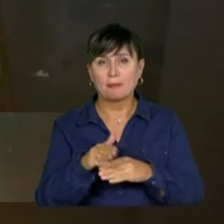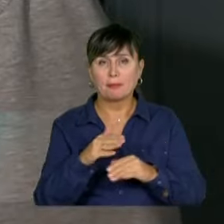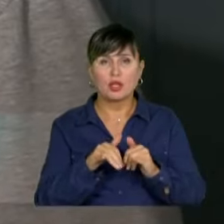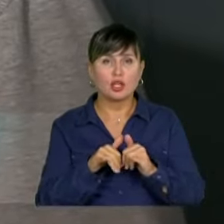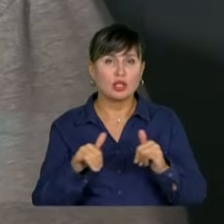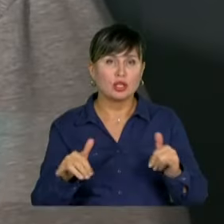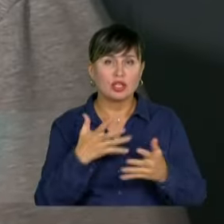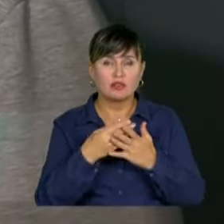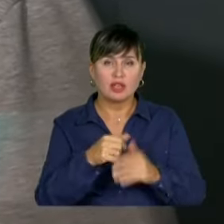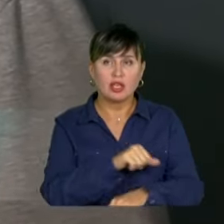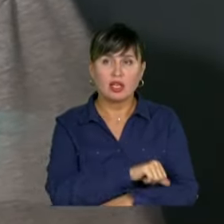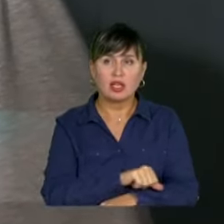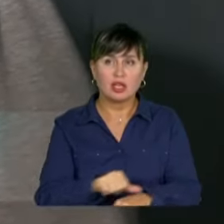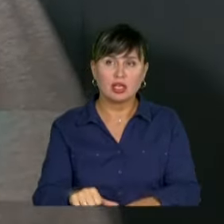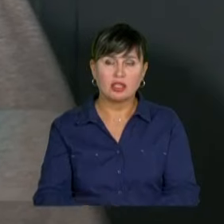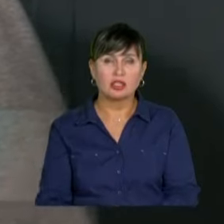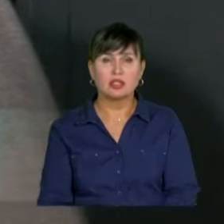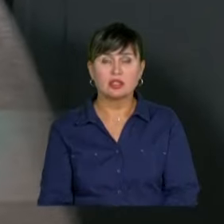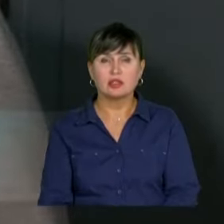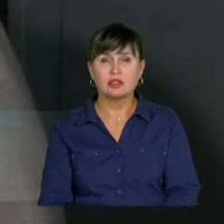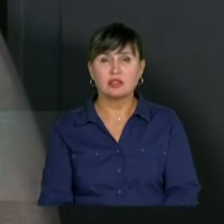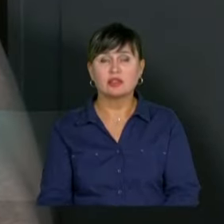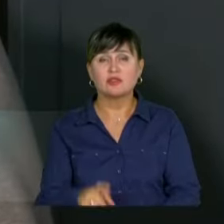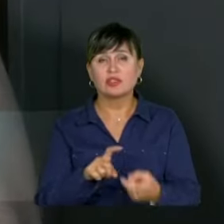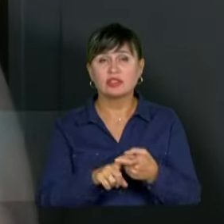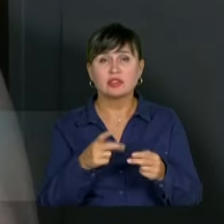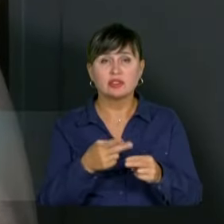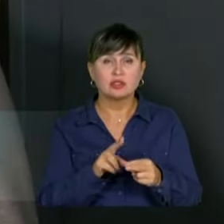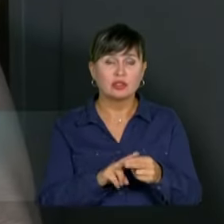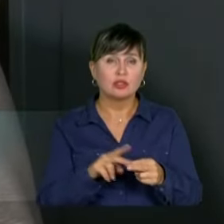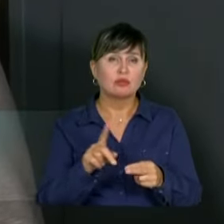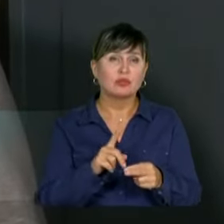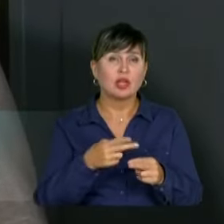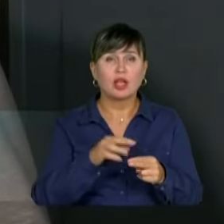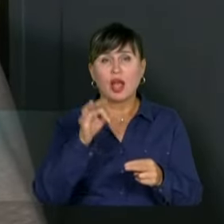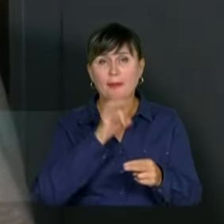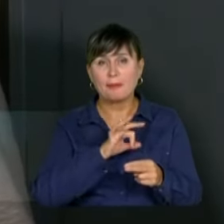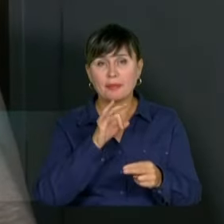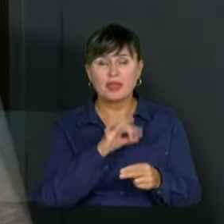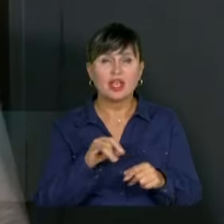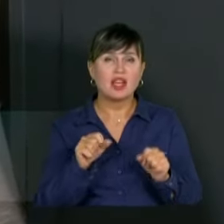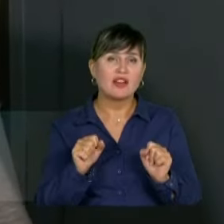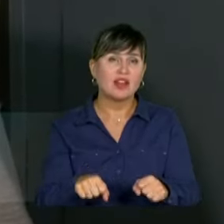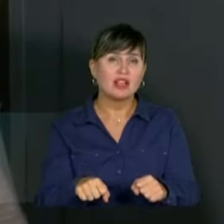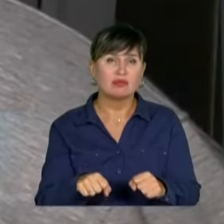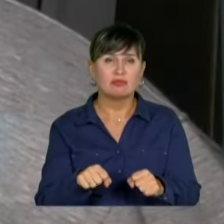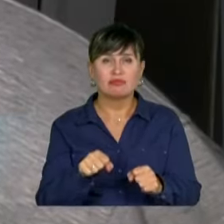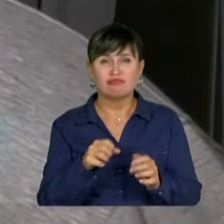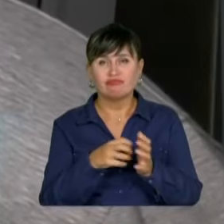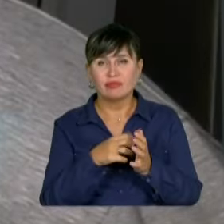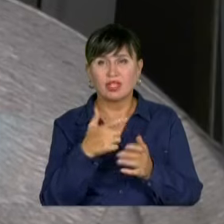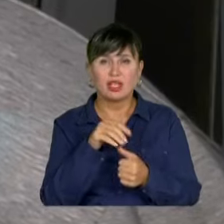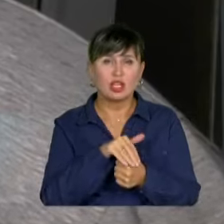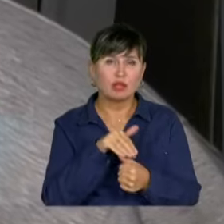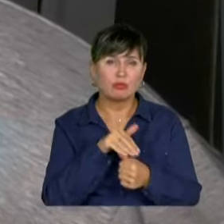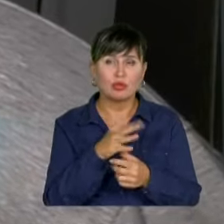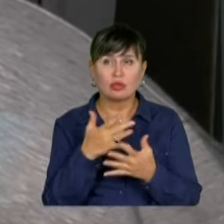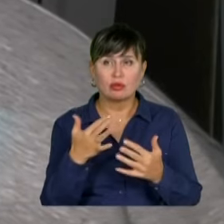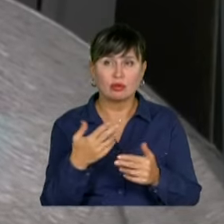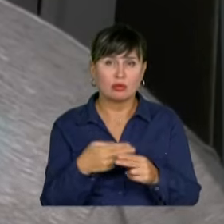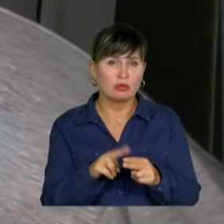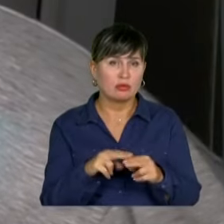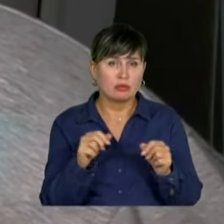границы. Это критично для нас в связи с тем, что это аптека и, возможно, и плесень, и грибок. Это не может